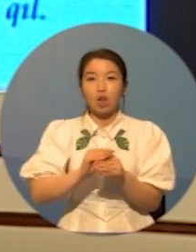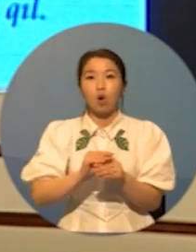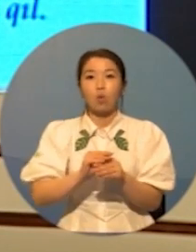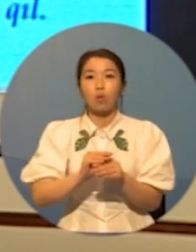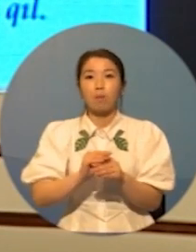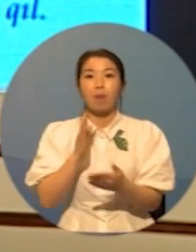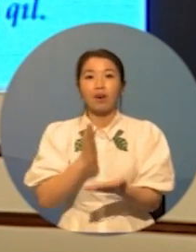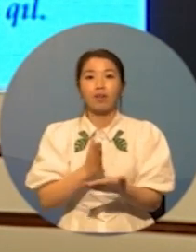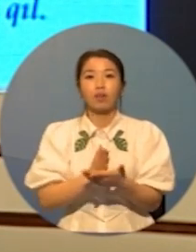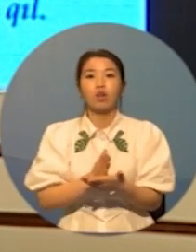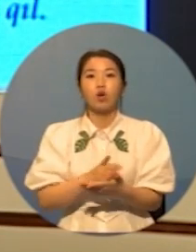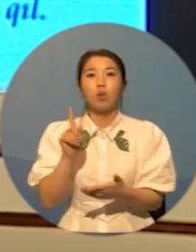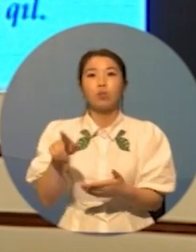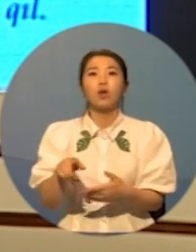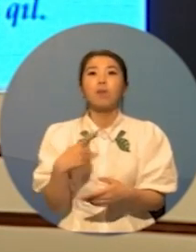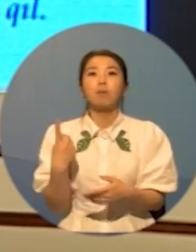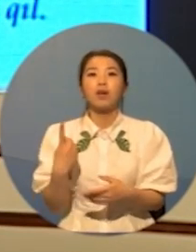Бұның бір шарасын көрмек лазым.